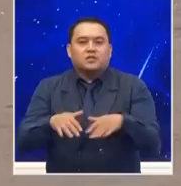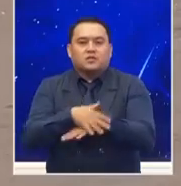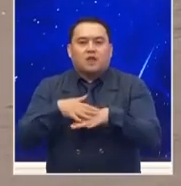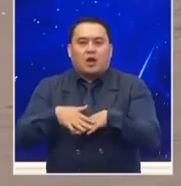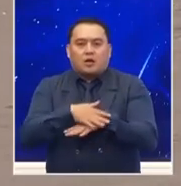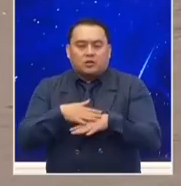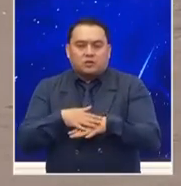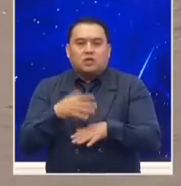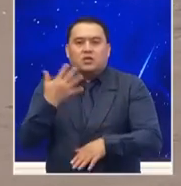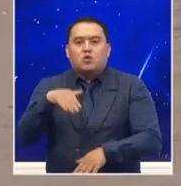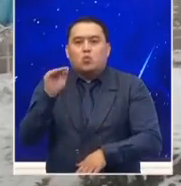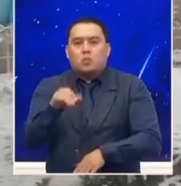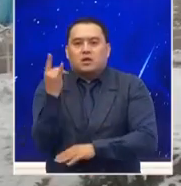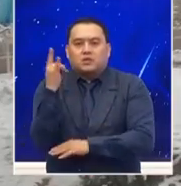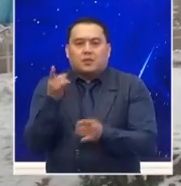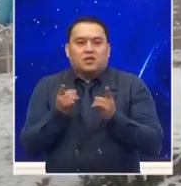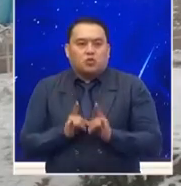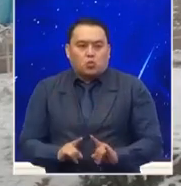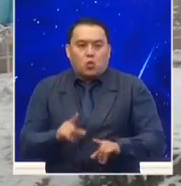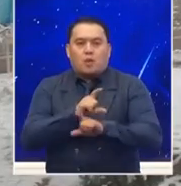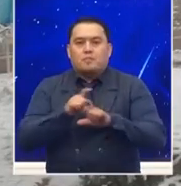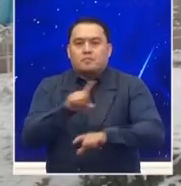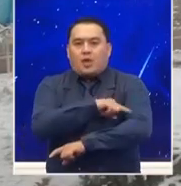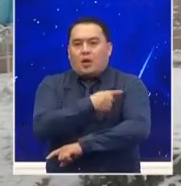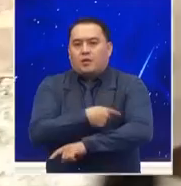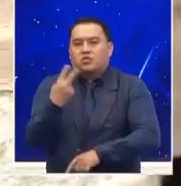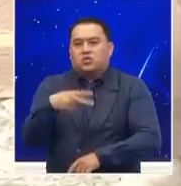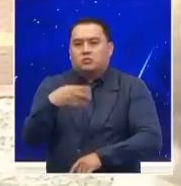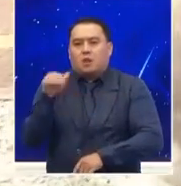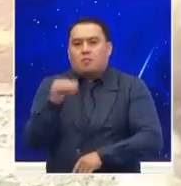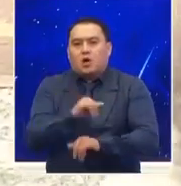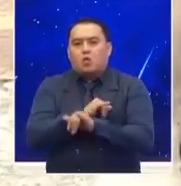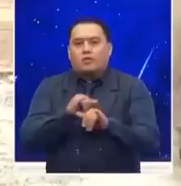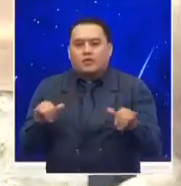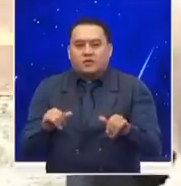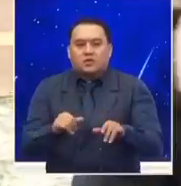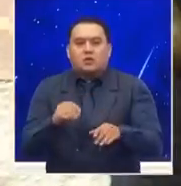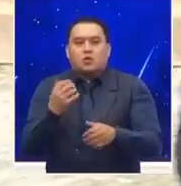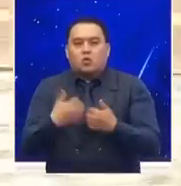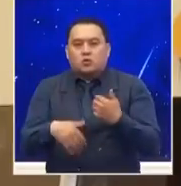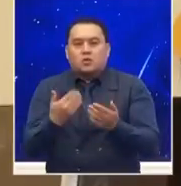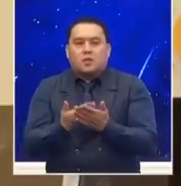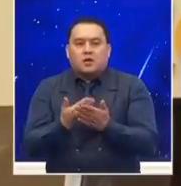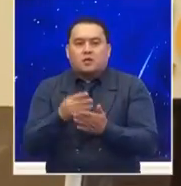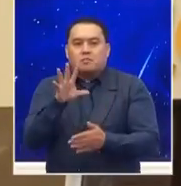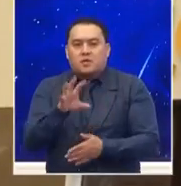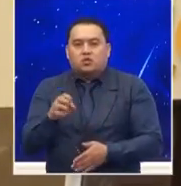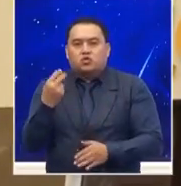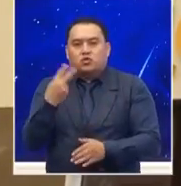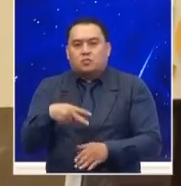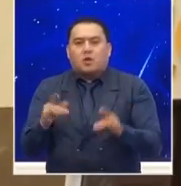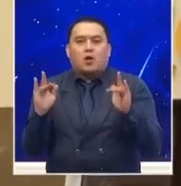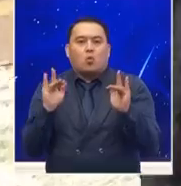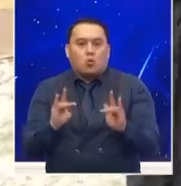Жылына 50 мың сәби туады. Мектеп орны 20 мыңға ұлғаяды. Мәселен, Қасымбек орта мектебі 520 орындық